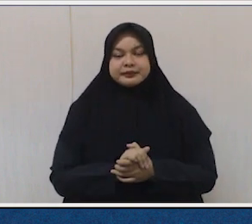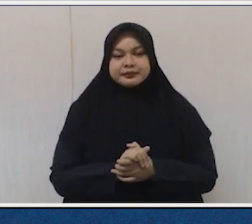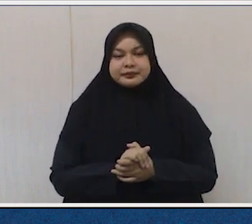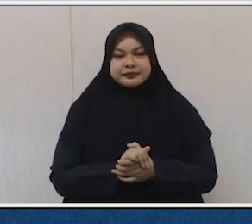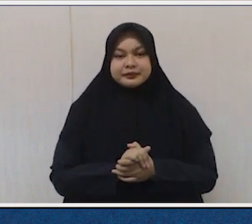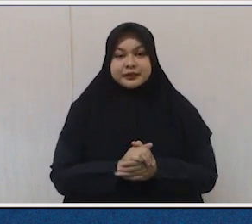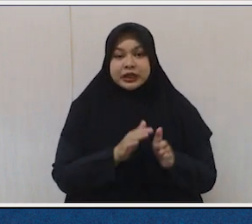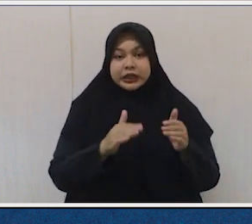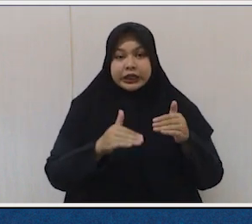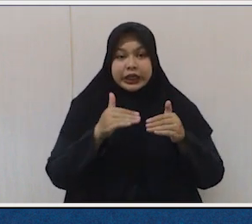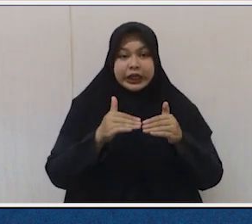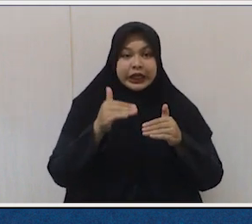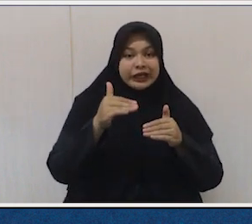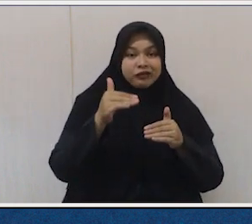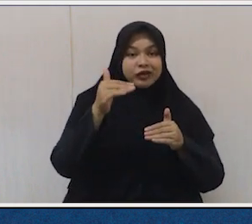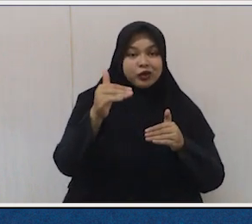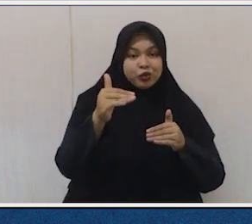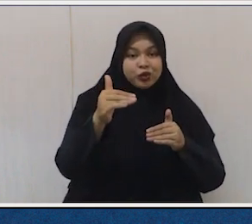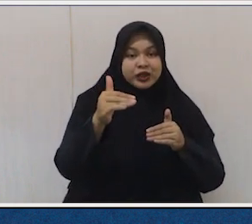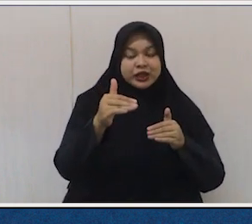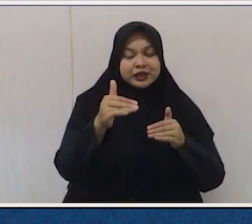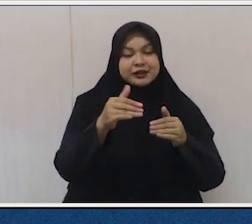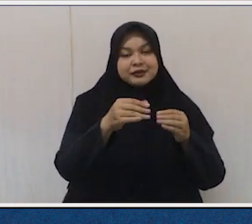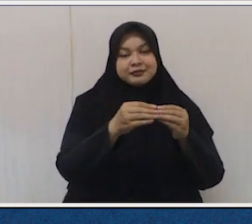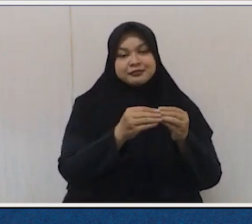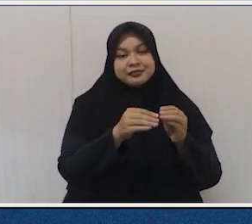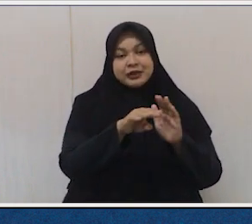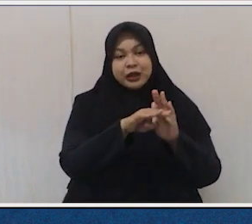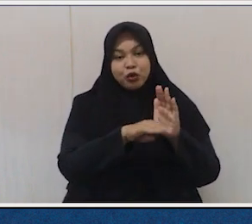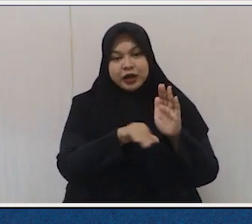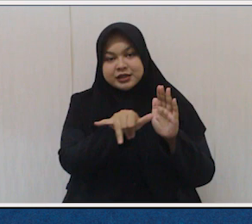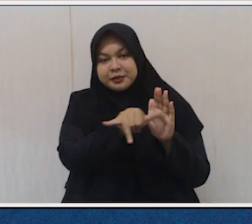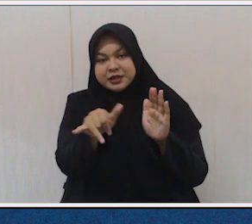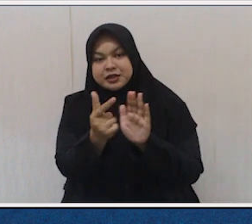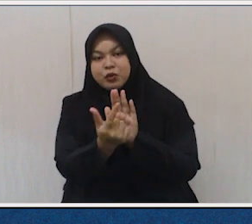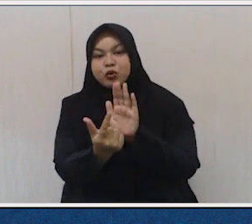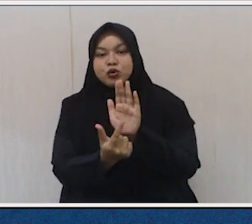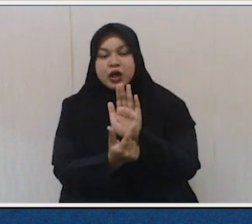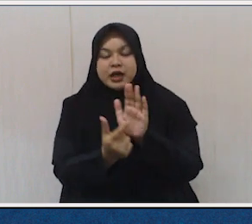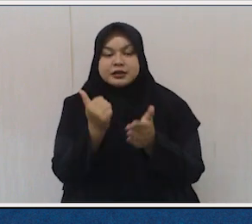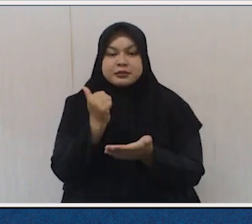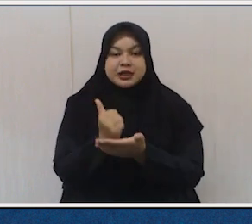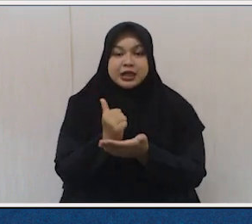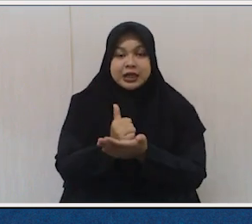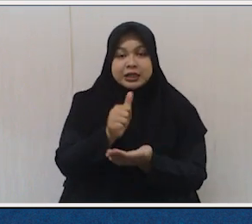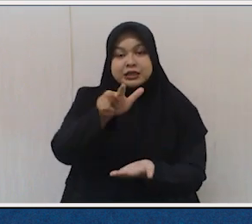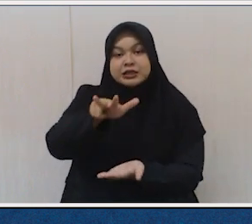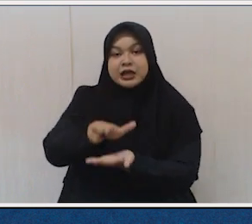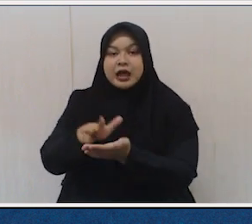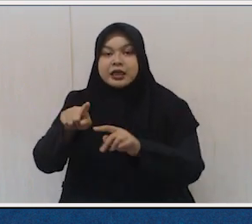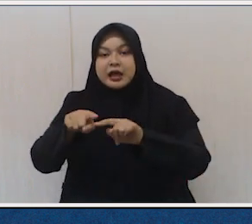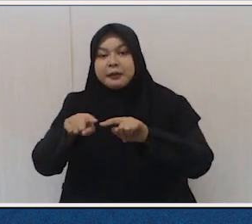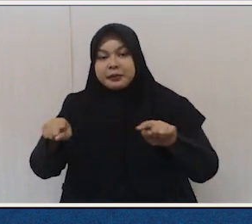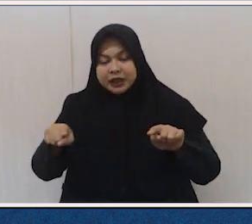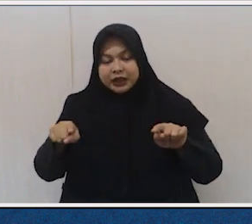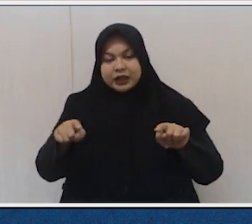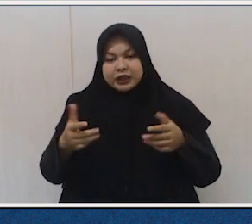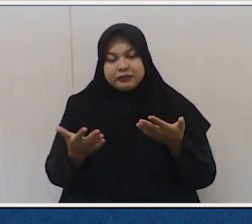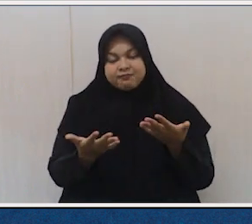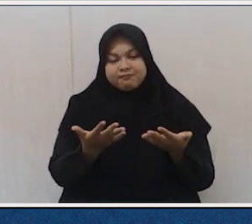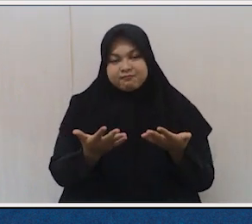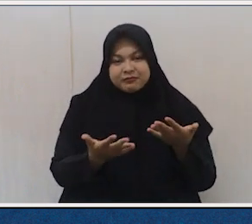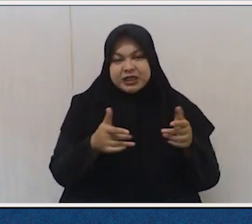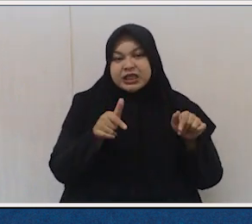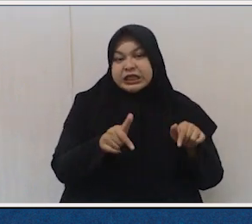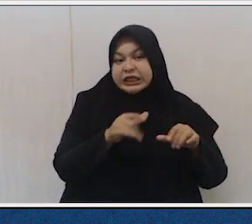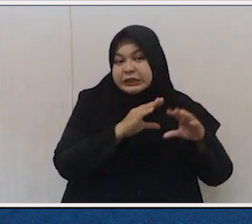eh lelel peraturan sama-sama undangundang gitu Jadi sebenarnya sah-sah saja tapi kelihatannya karena